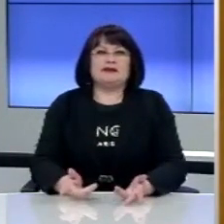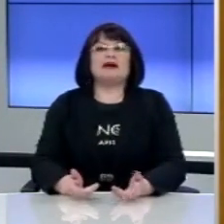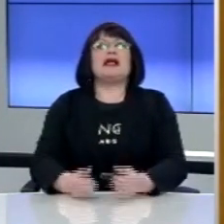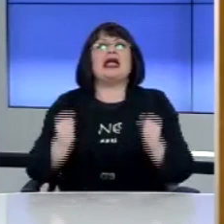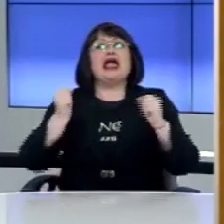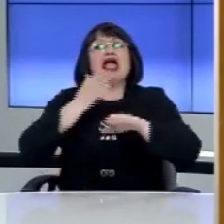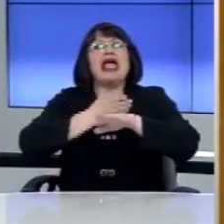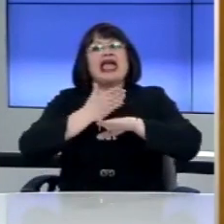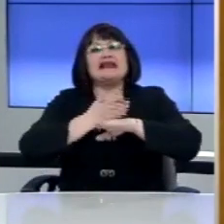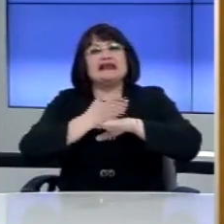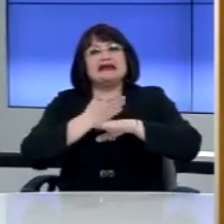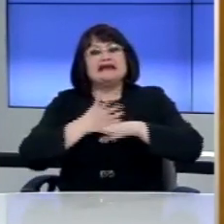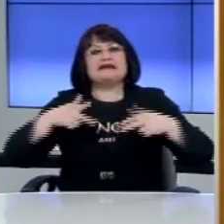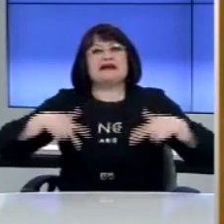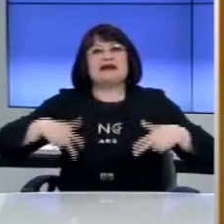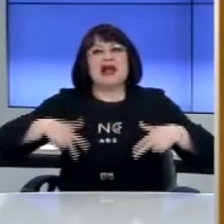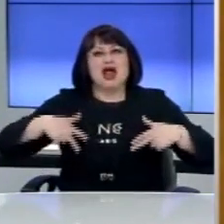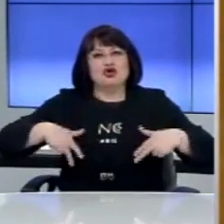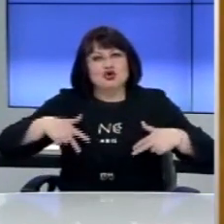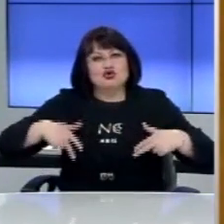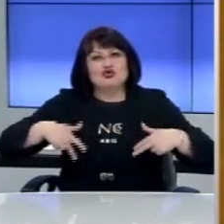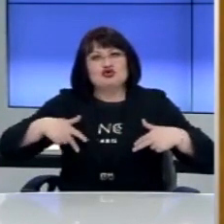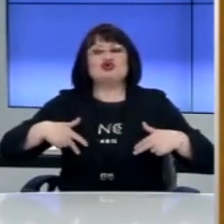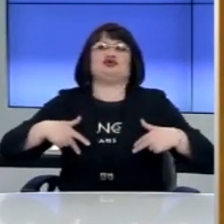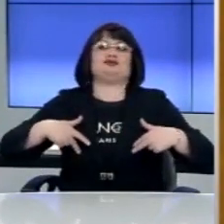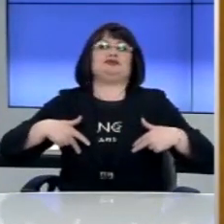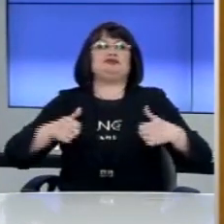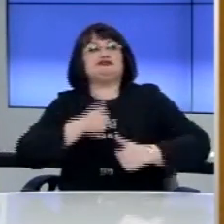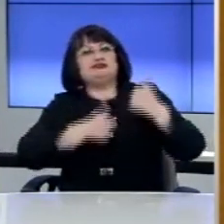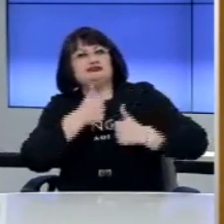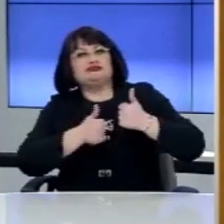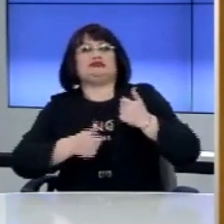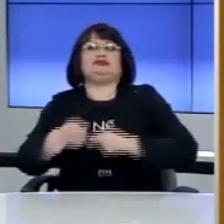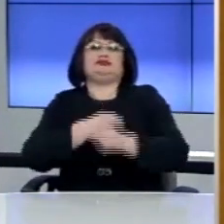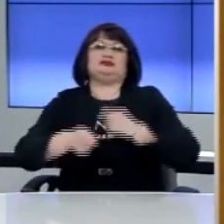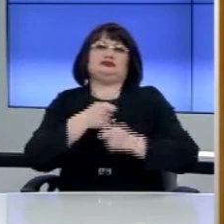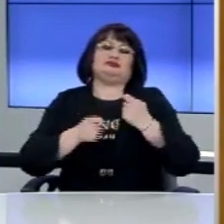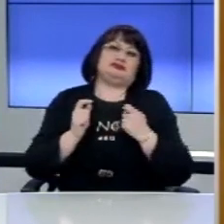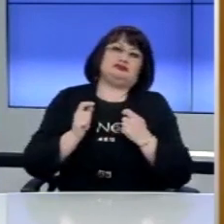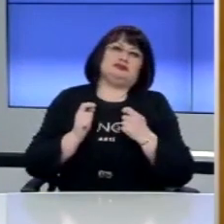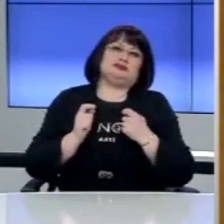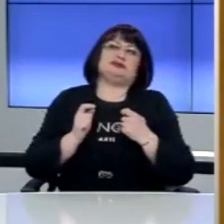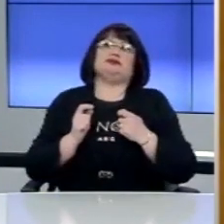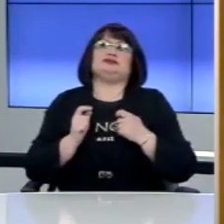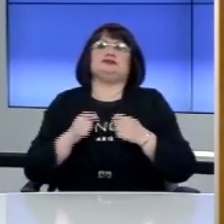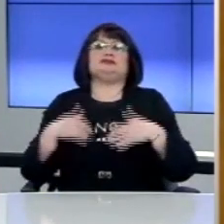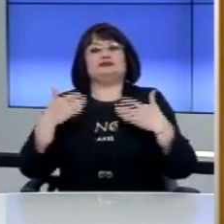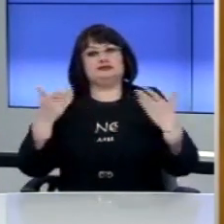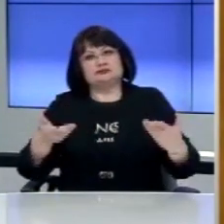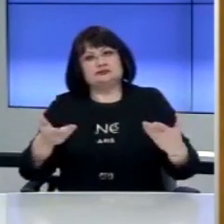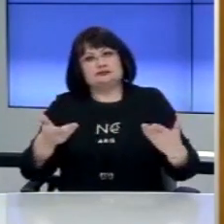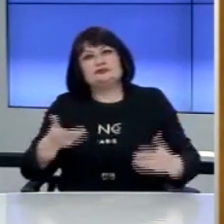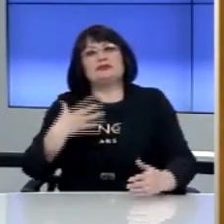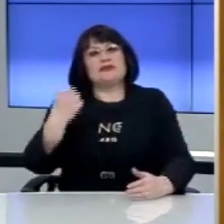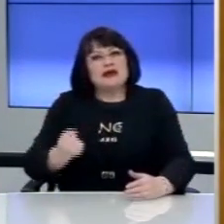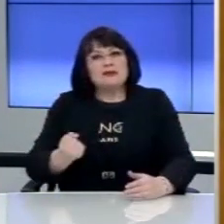πάντα υπό αίρεση, με βάση την ανταγωνιστικότητα της οικονομίας, η ονομαζόμενη Εθνική Σύνταξη, και από εκεί και πέρα θα